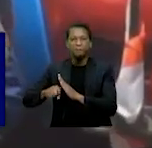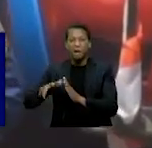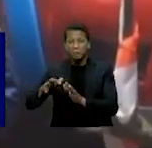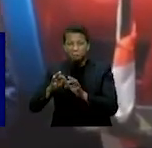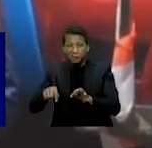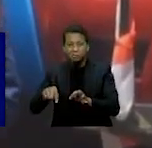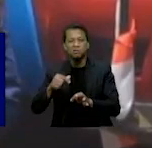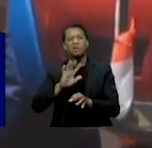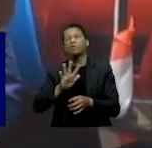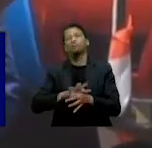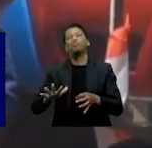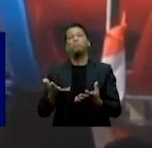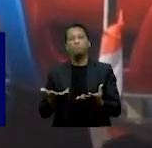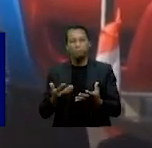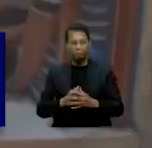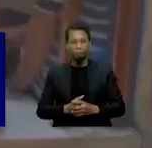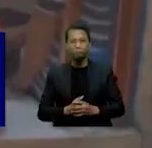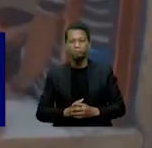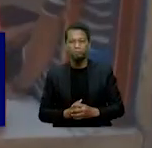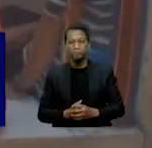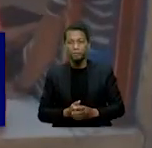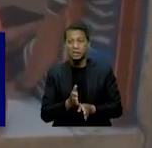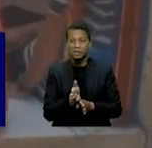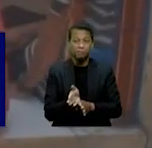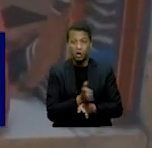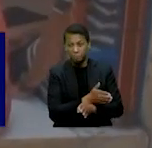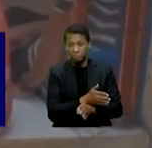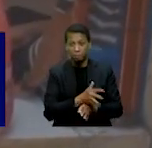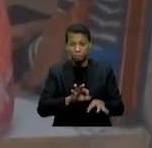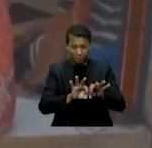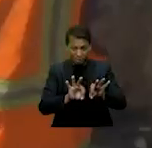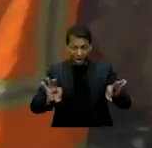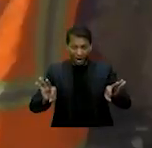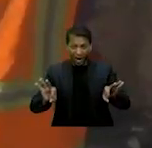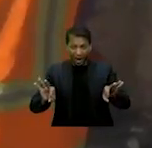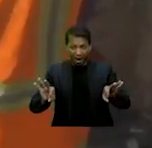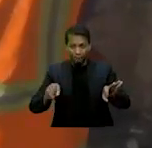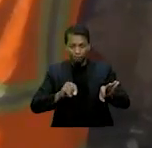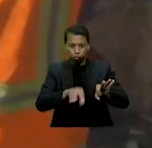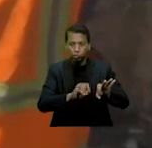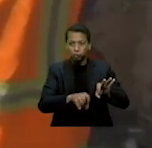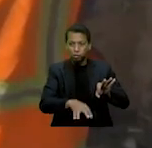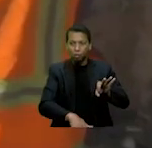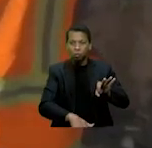sehari-hari. Sebelumnya air yang meluap akibat kebocoran pipa ini sempat menggenangi permukiman warga.